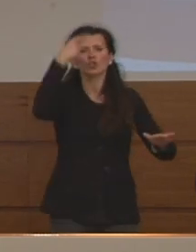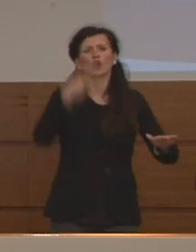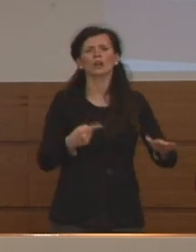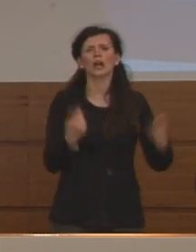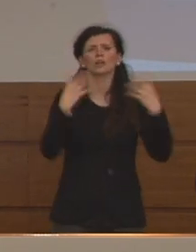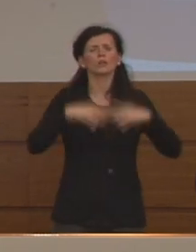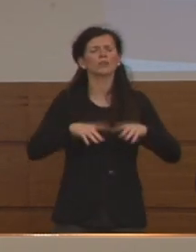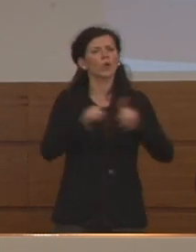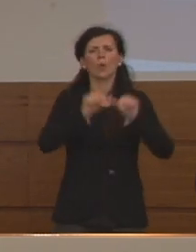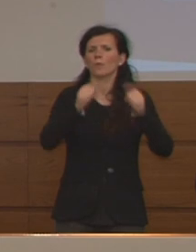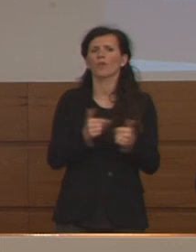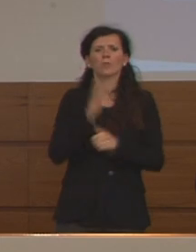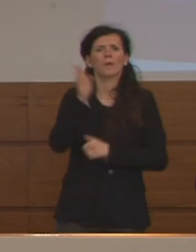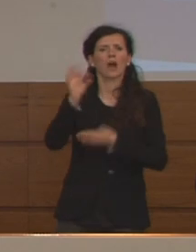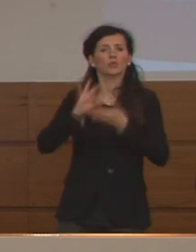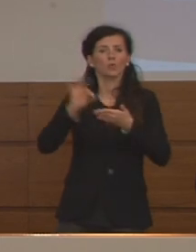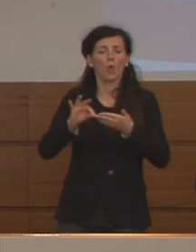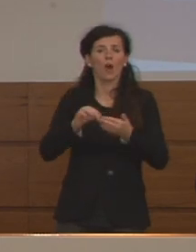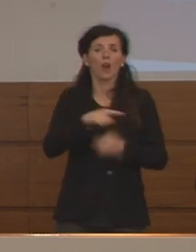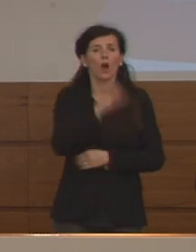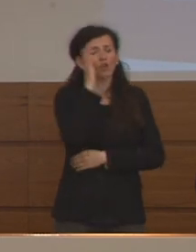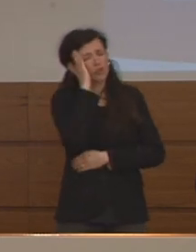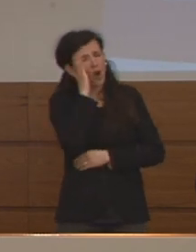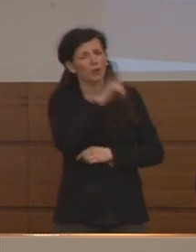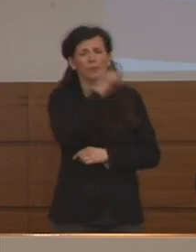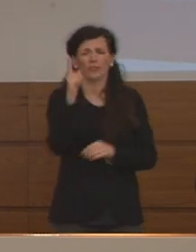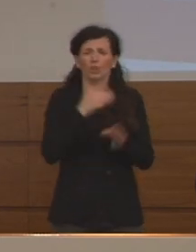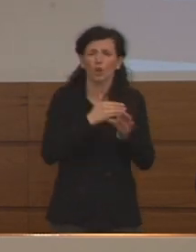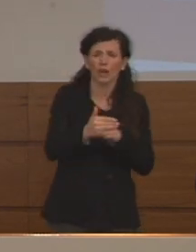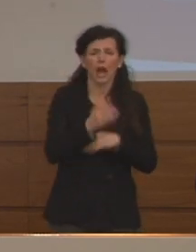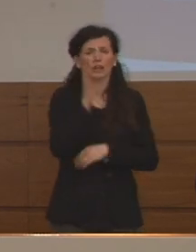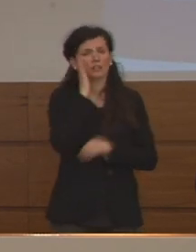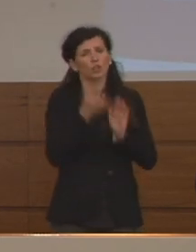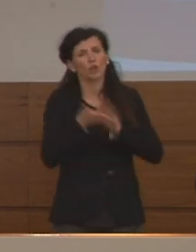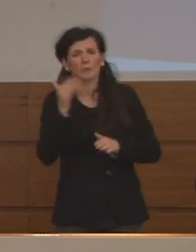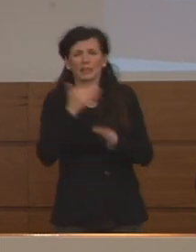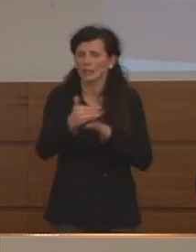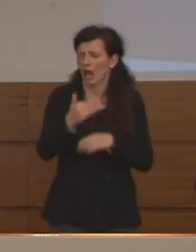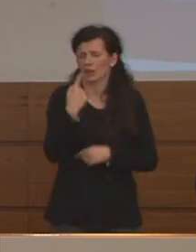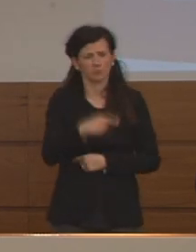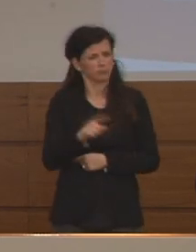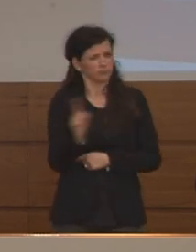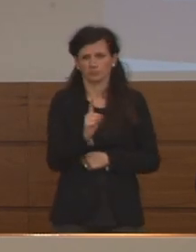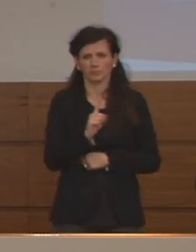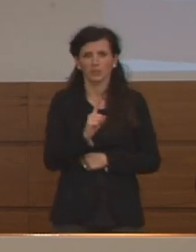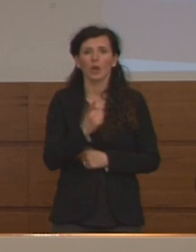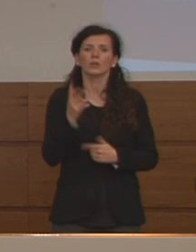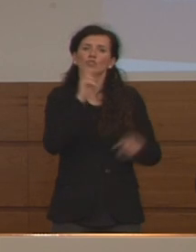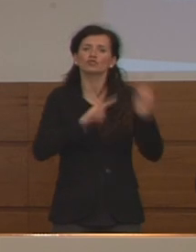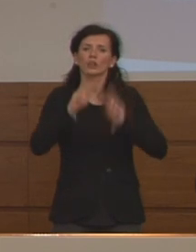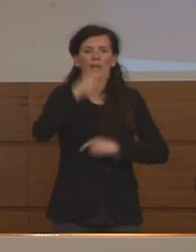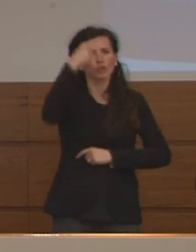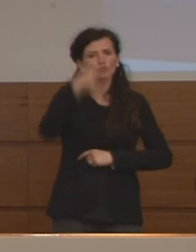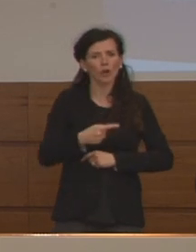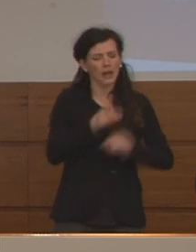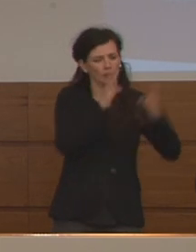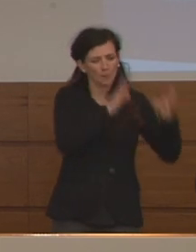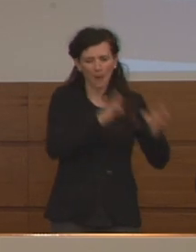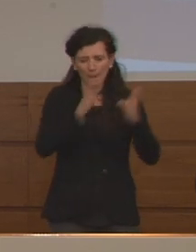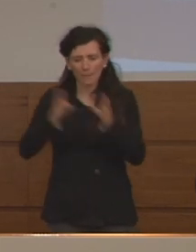dovessero andare a scuola fini non ha senso farli dormire fino a tardi mandarli a letto tardi e cercare di scandire la giornata e lo stesso vale per gli adolescenti